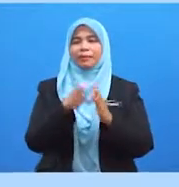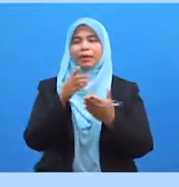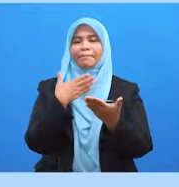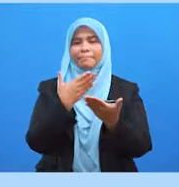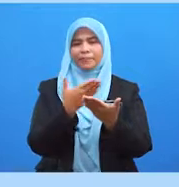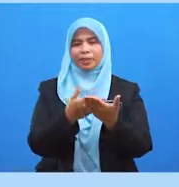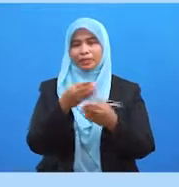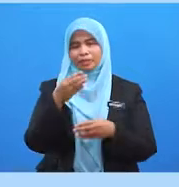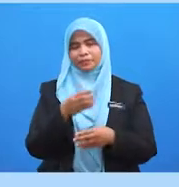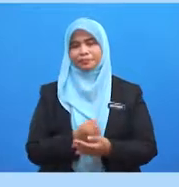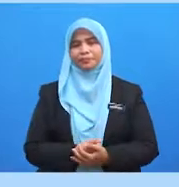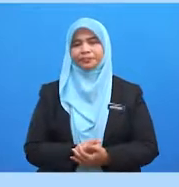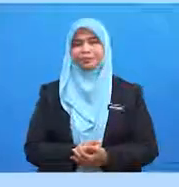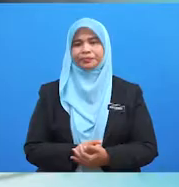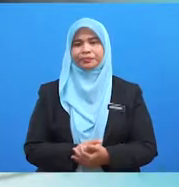yang optimum.